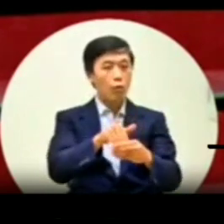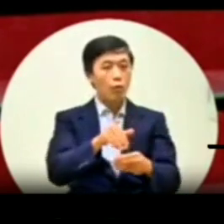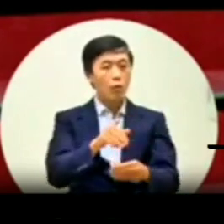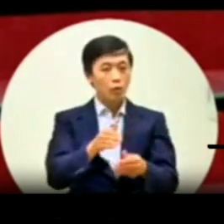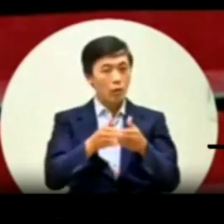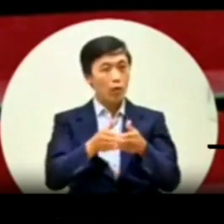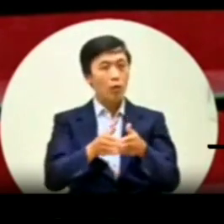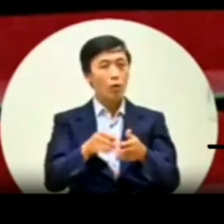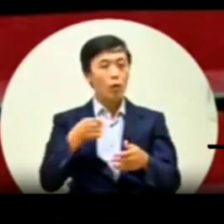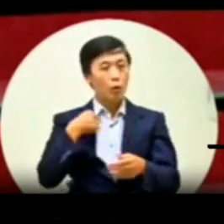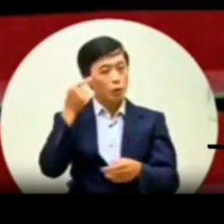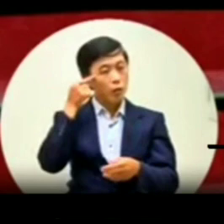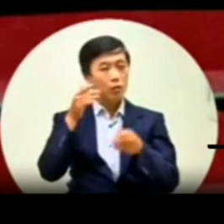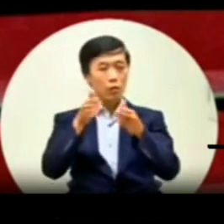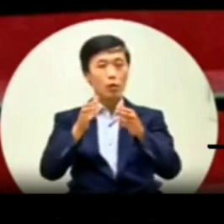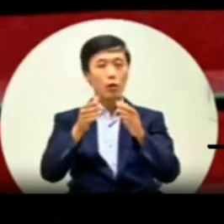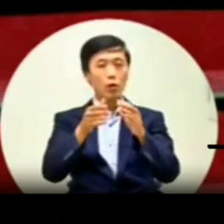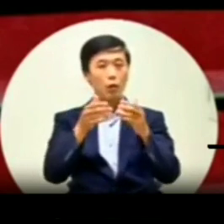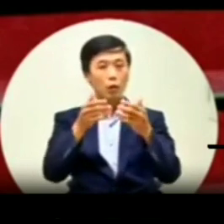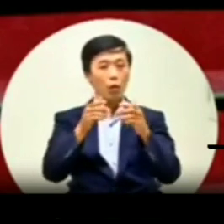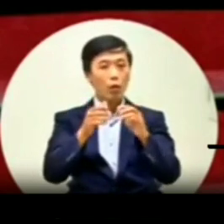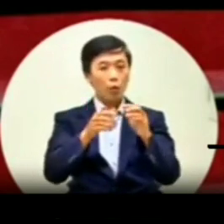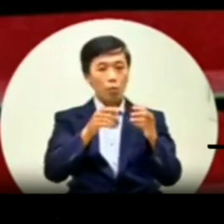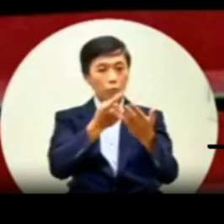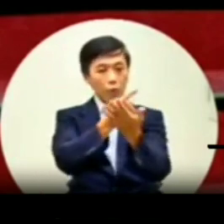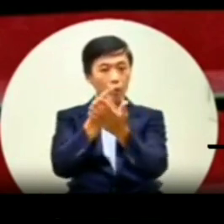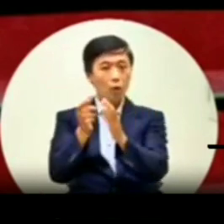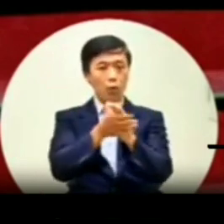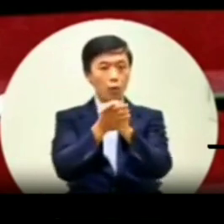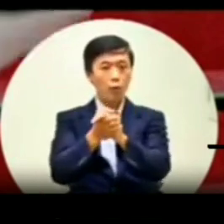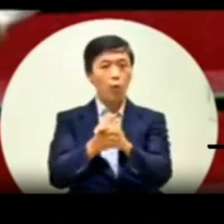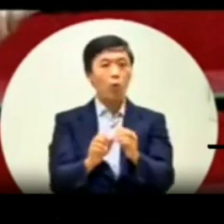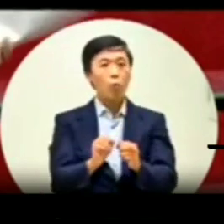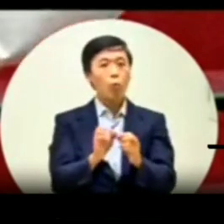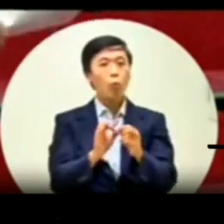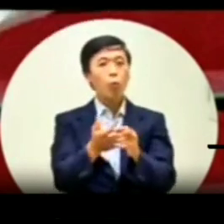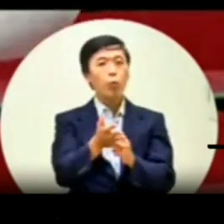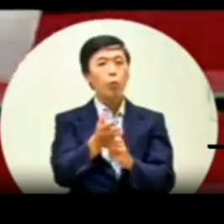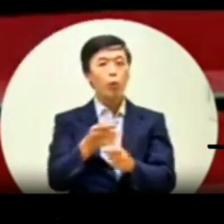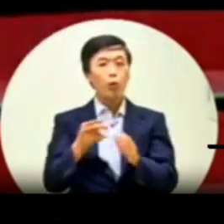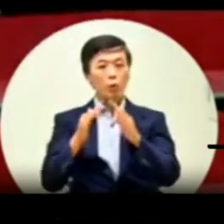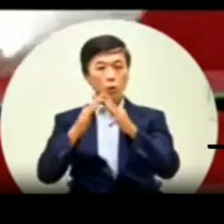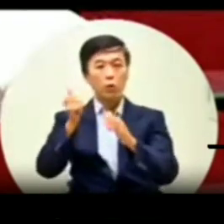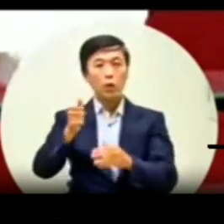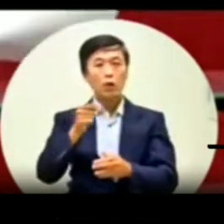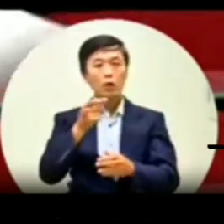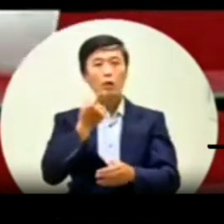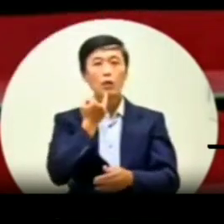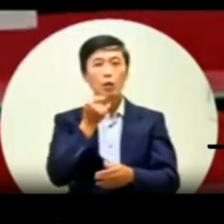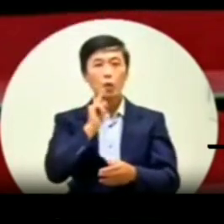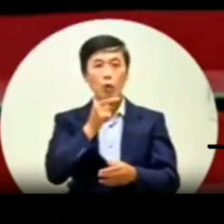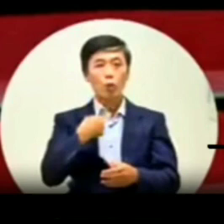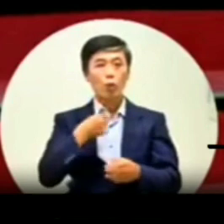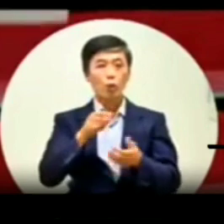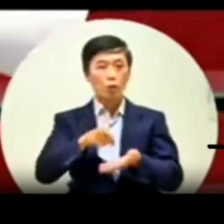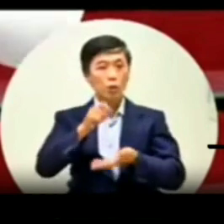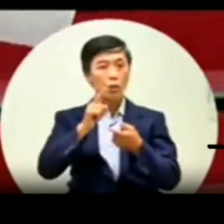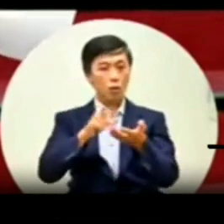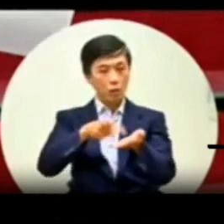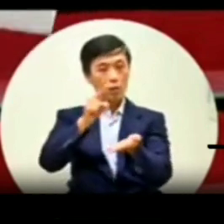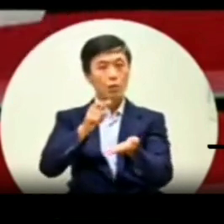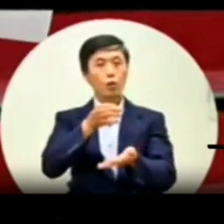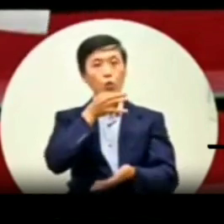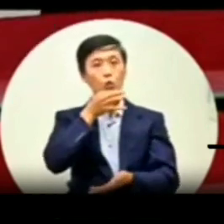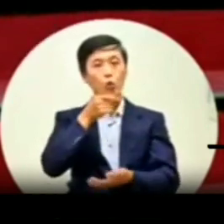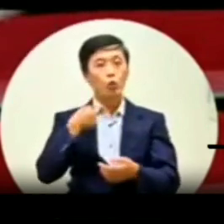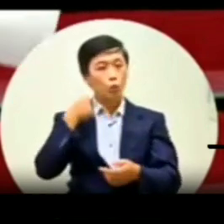所以呢，我们在这边必须要告诉所有的朋友，到底是为什么？ 市长，当然你可以讲说，其实我讲过一次了，我觉得大家